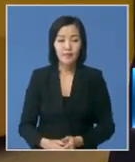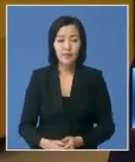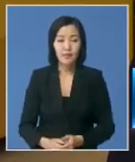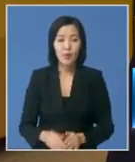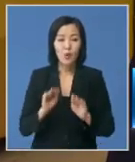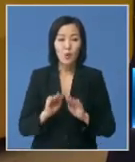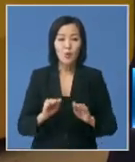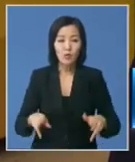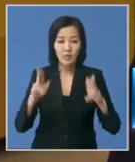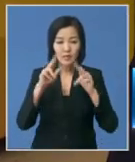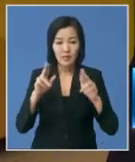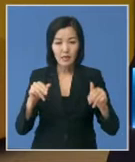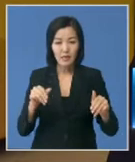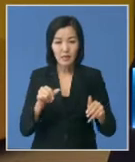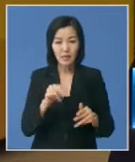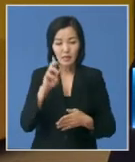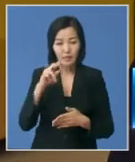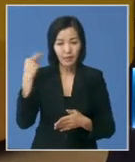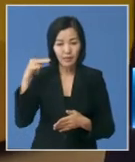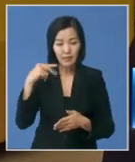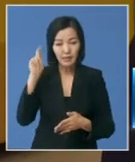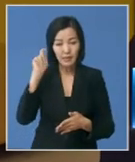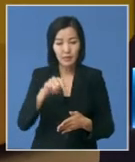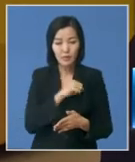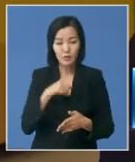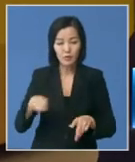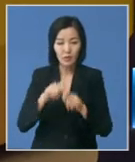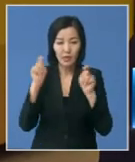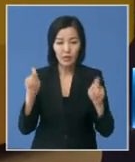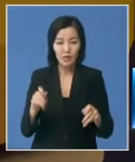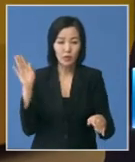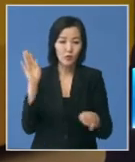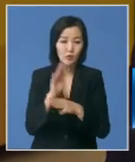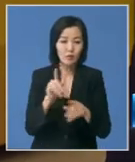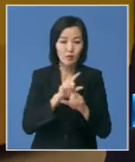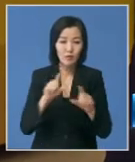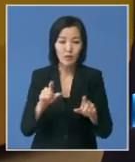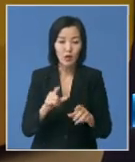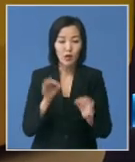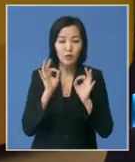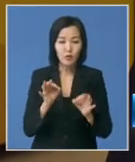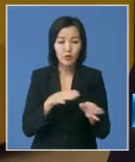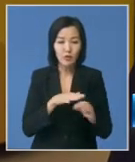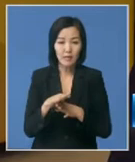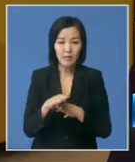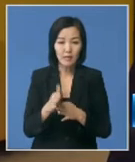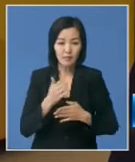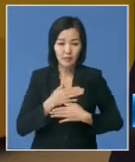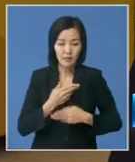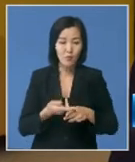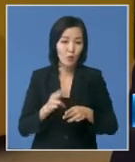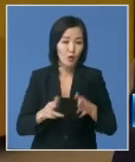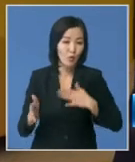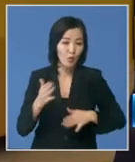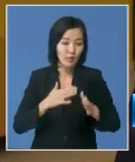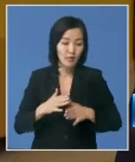Оқушылар сарайын елбасының өз келіп ашқанын жақсы білеміз. Қосымша білім беру мекемесі өз міндетін абыроймен орындап келе жатқаны бізді қуантты.